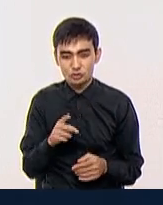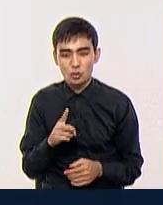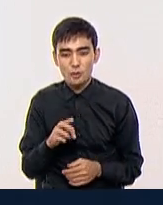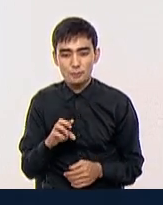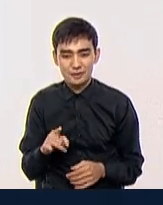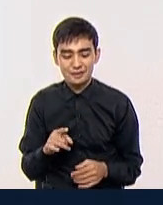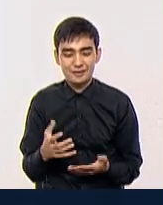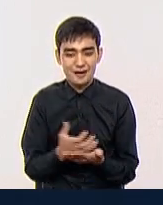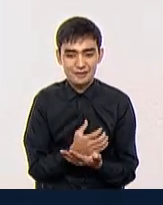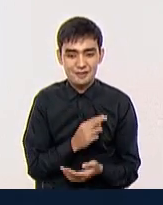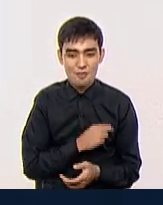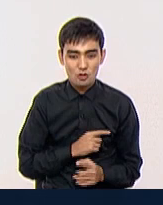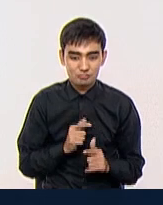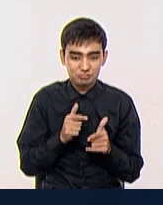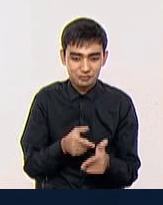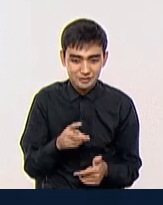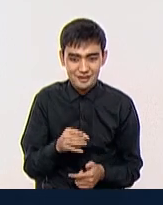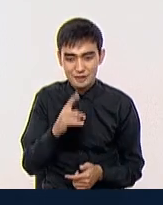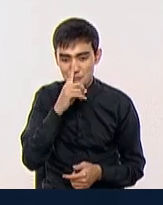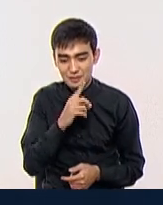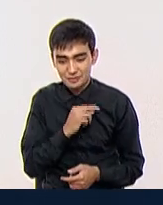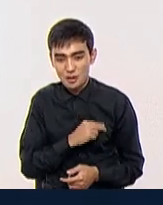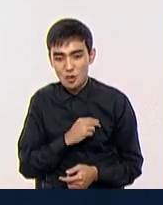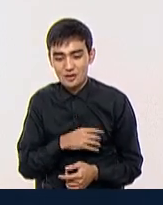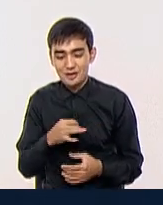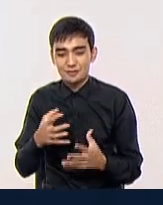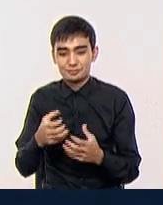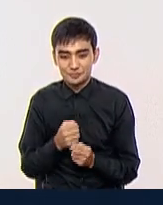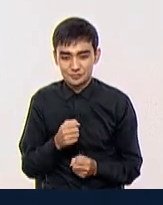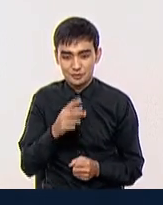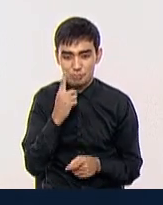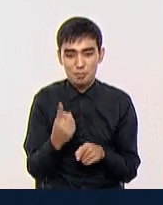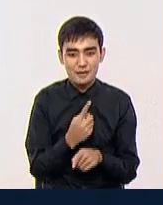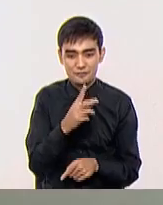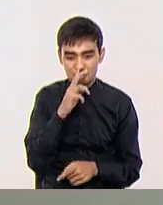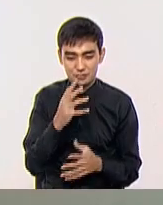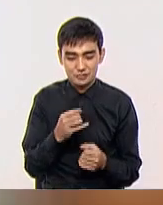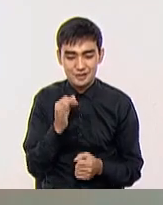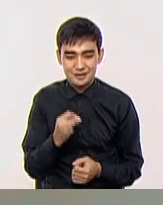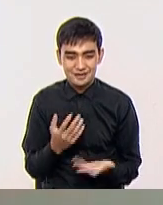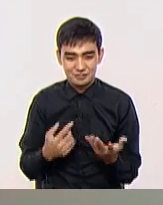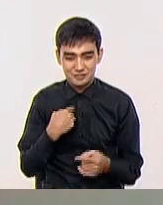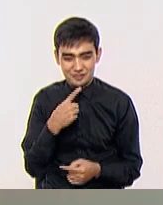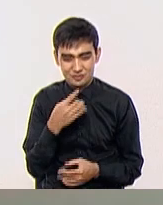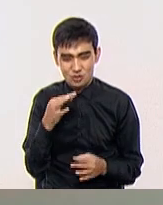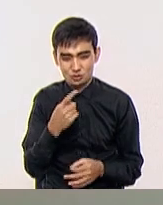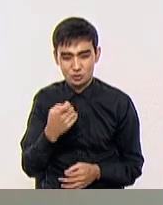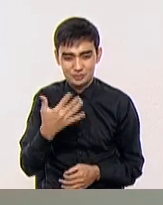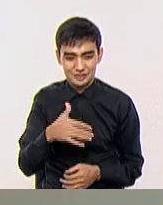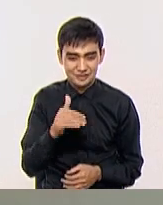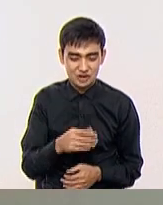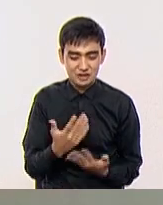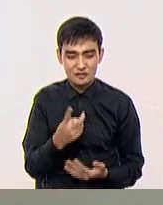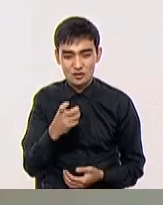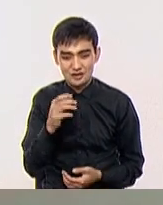и устроиться на работу, проработать месяц и получить свою первую зарплату. И если мы говорим о 150 или